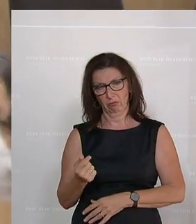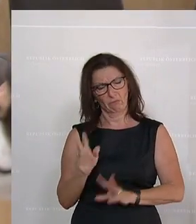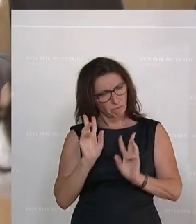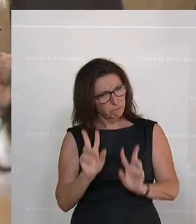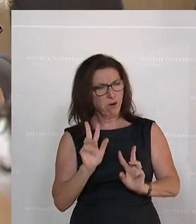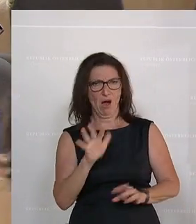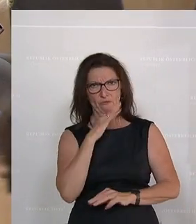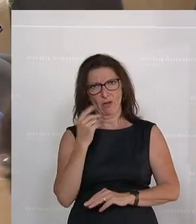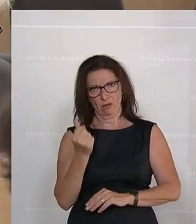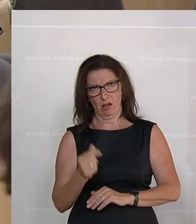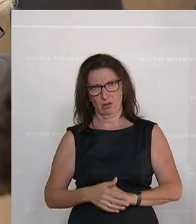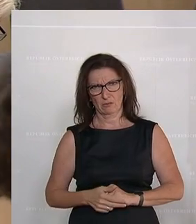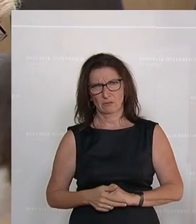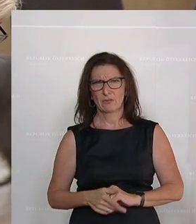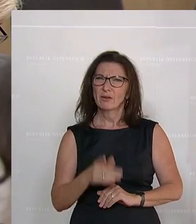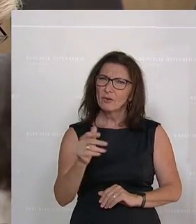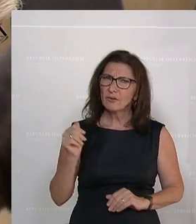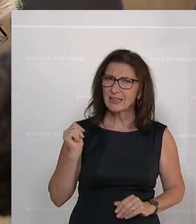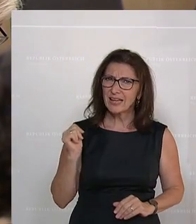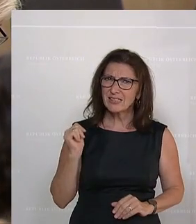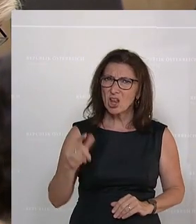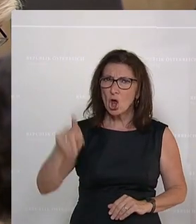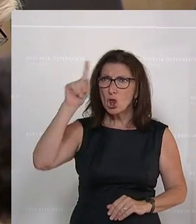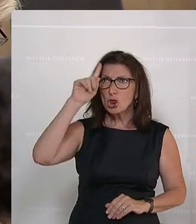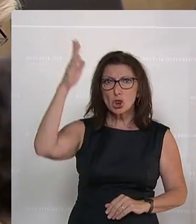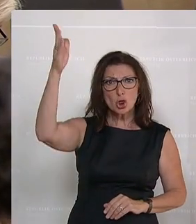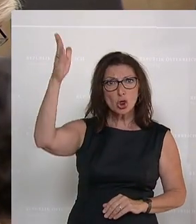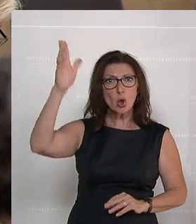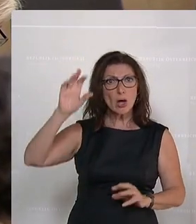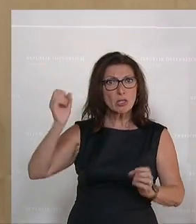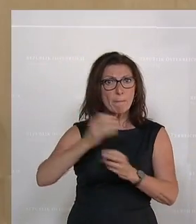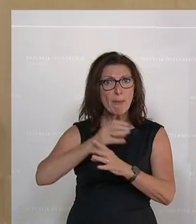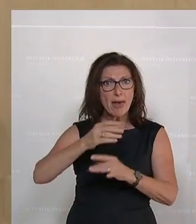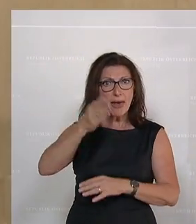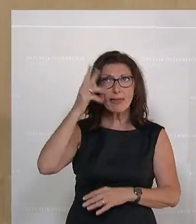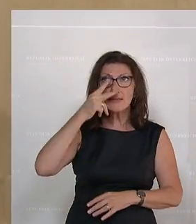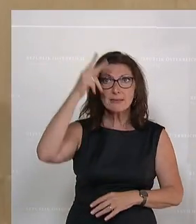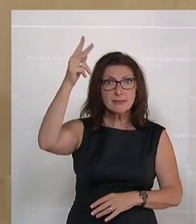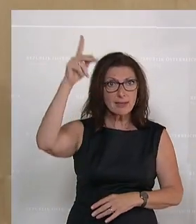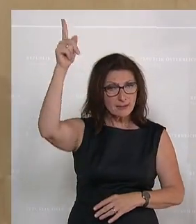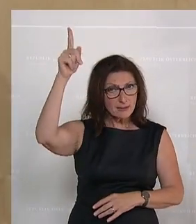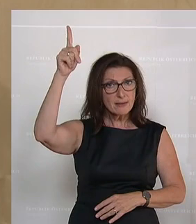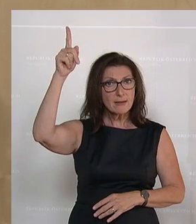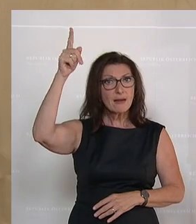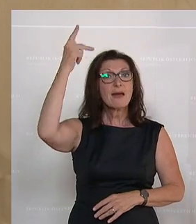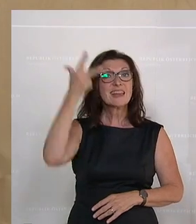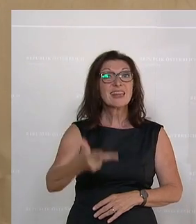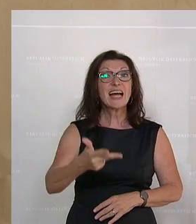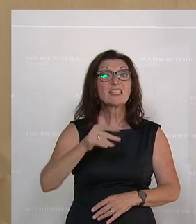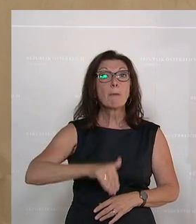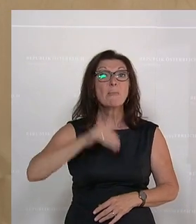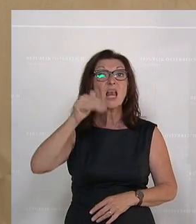und wenn sie die gestrige debatte in den deutschen medien verfolgt haben dort die deutsche bundesregierung ein paket von 30 milliarden euro